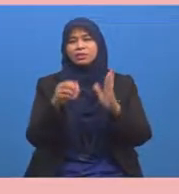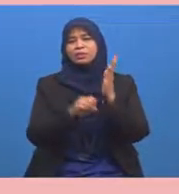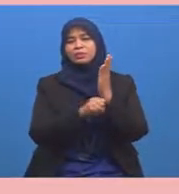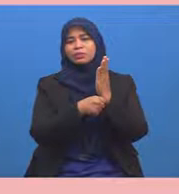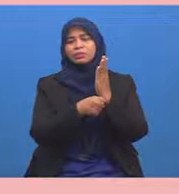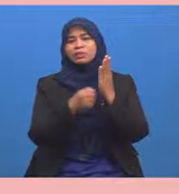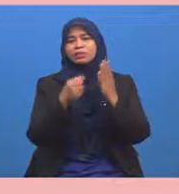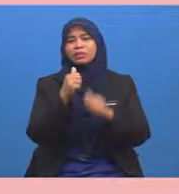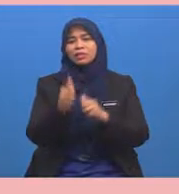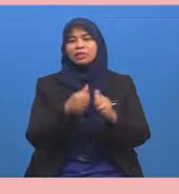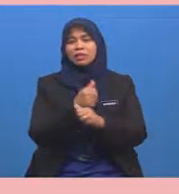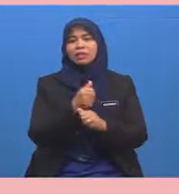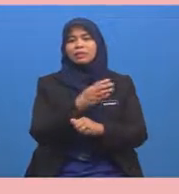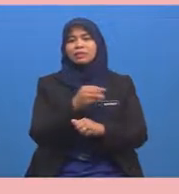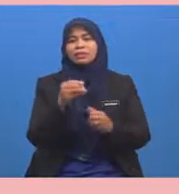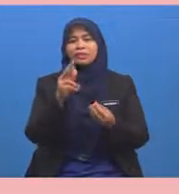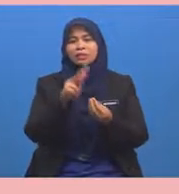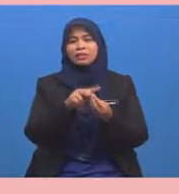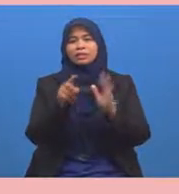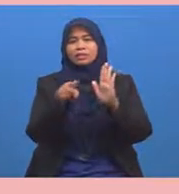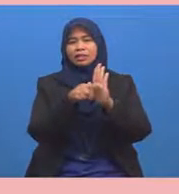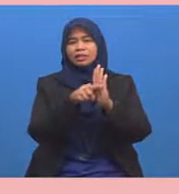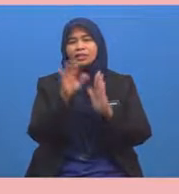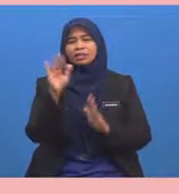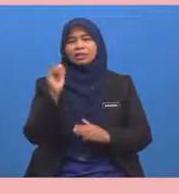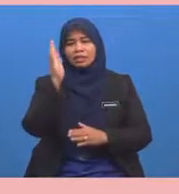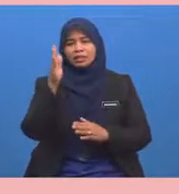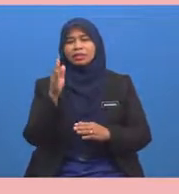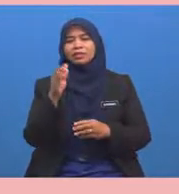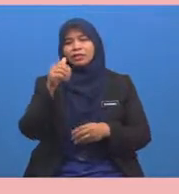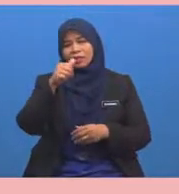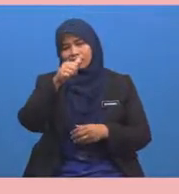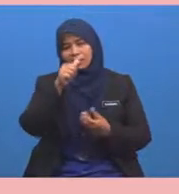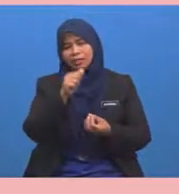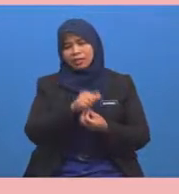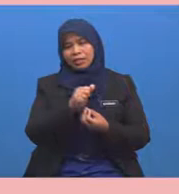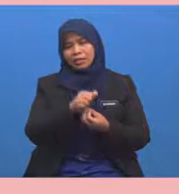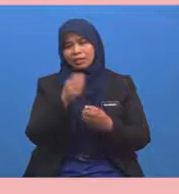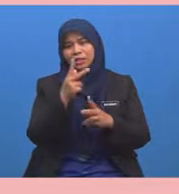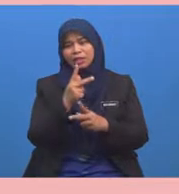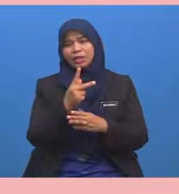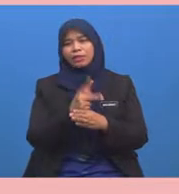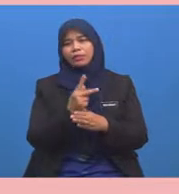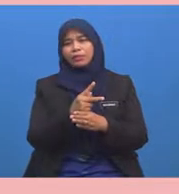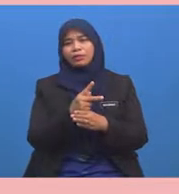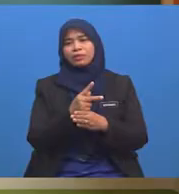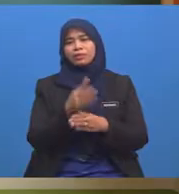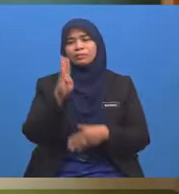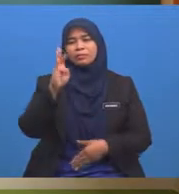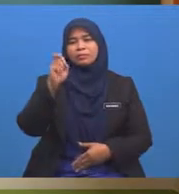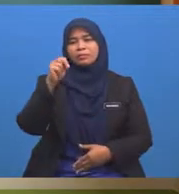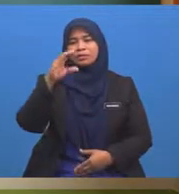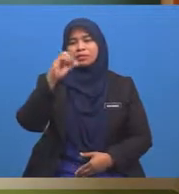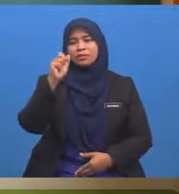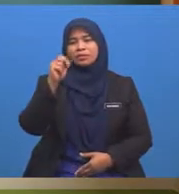alam dan kesan negatif yang mengakibatkan gangguan dan bencana alam.